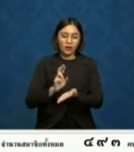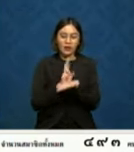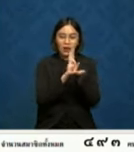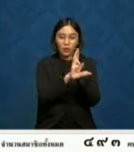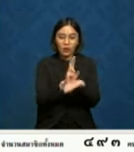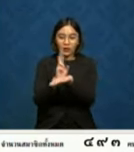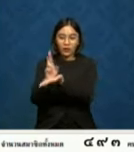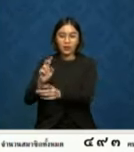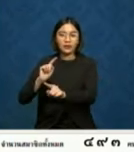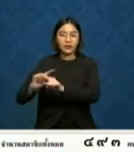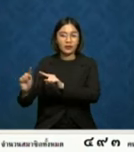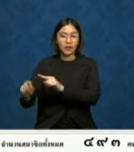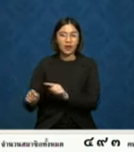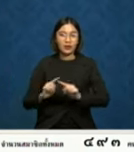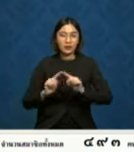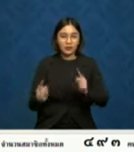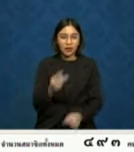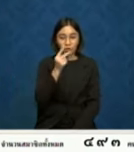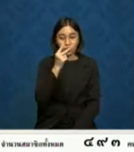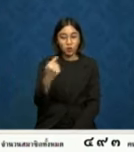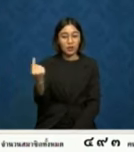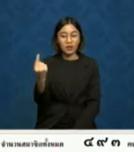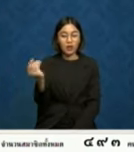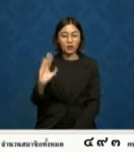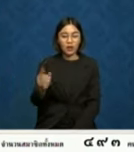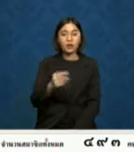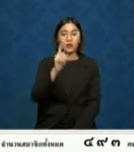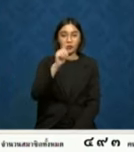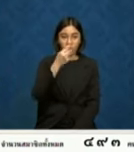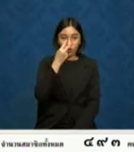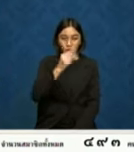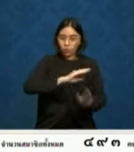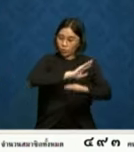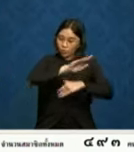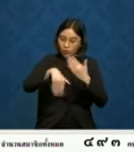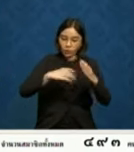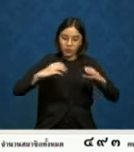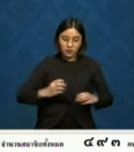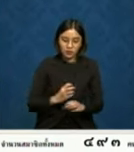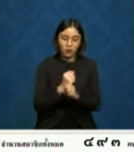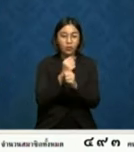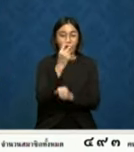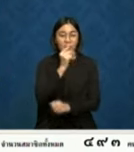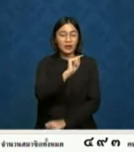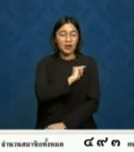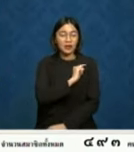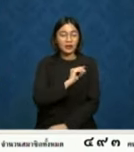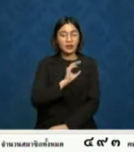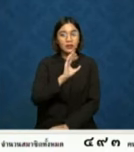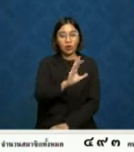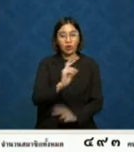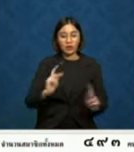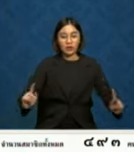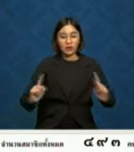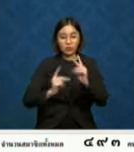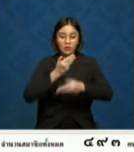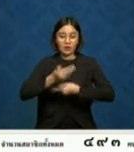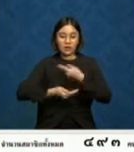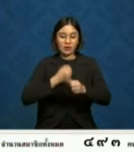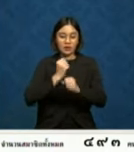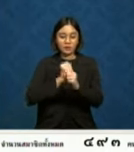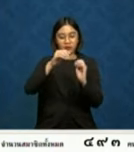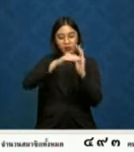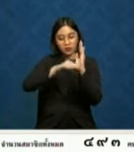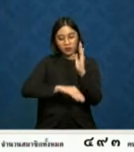ๆนะครับแต่มันไม่สามารถดูเพียงงานงานเดียวได้ต้องดูเป็นองค์รวมจึงจะเห็นภารกิจของกระทรวงพาณิชย์ที่ได้ทำ